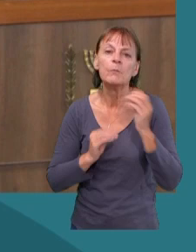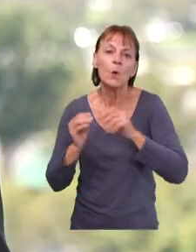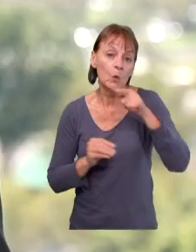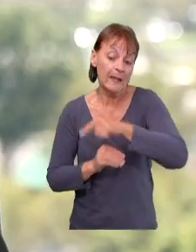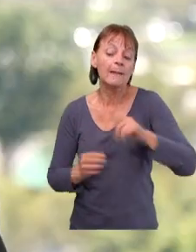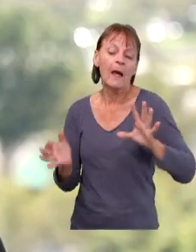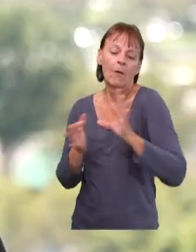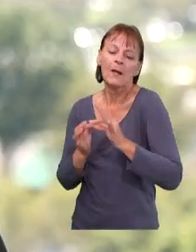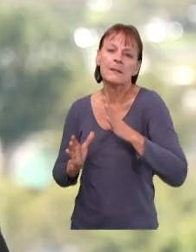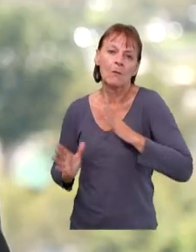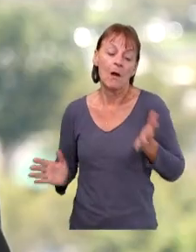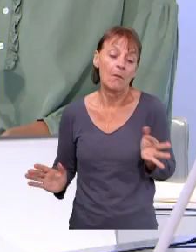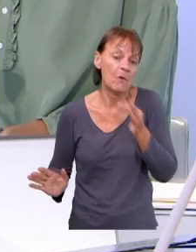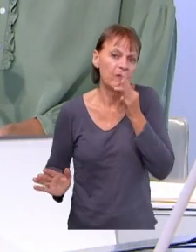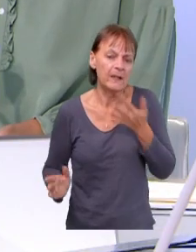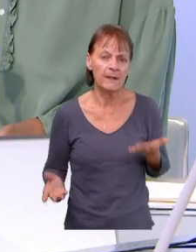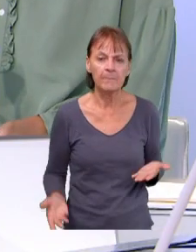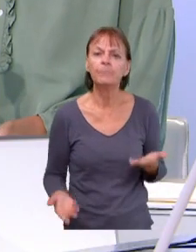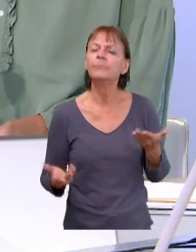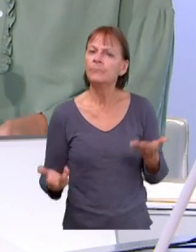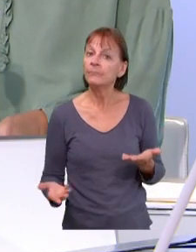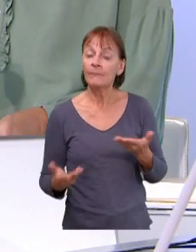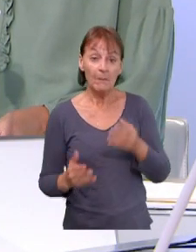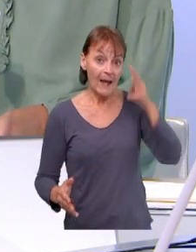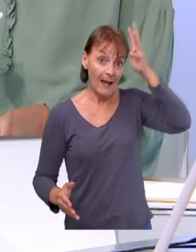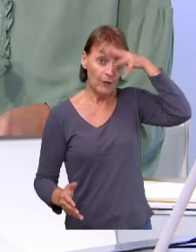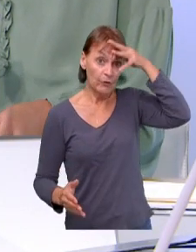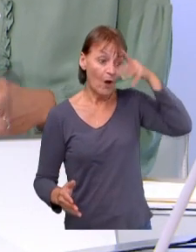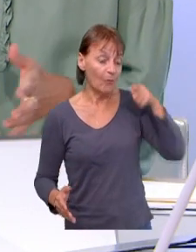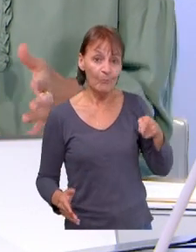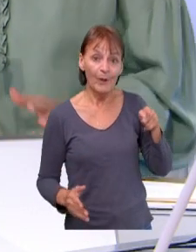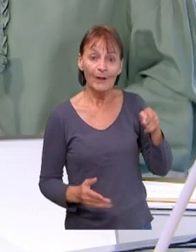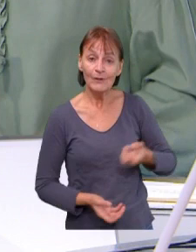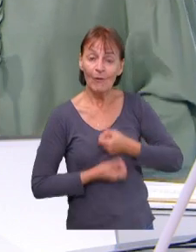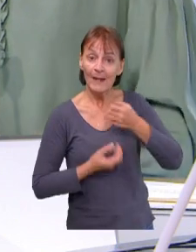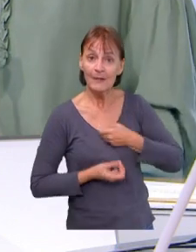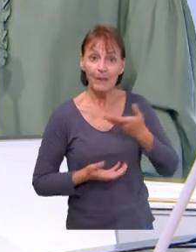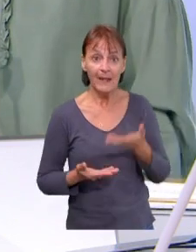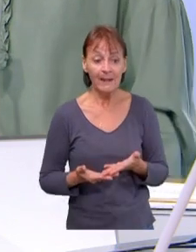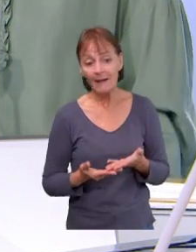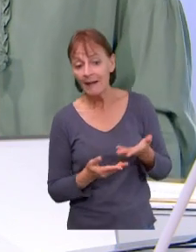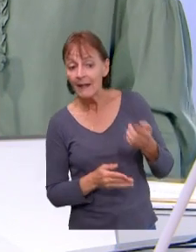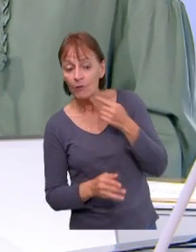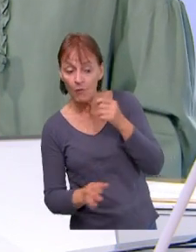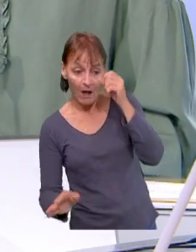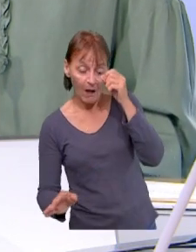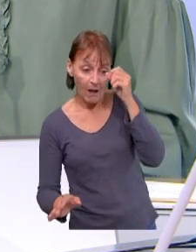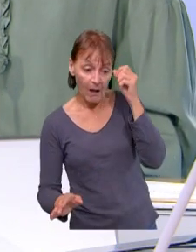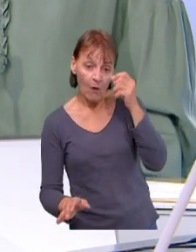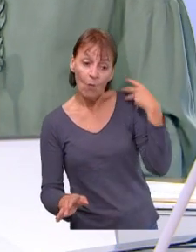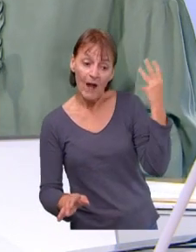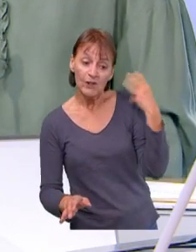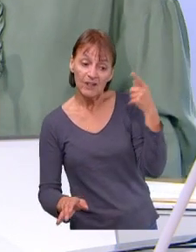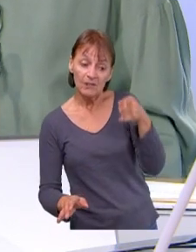ce temps, Franck, on a entendu Donald Trump qui prenait ses distances avec la ligne officielle de Washington, puisqu'il a critiqué